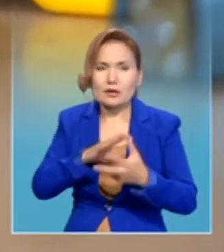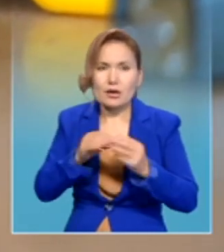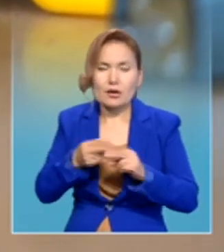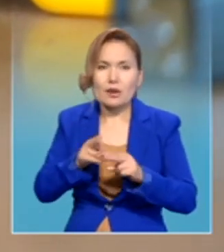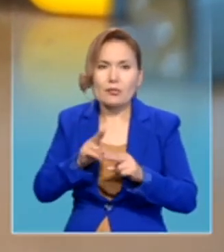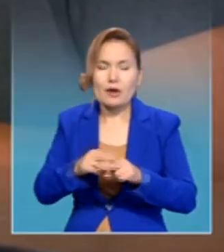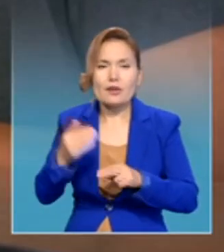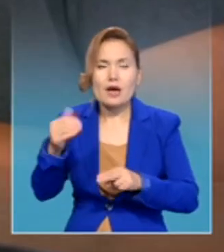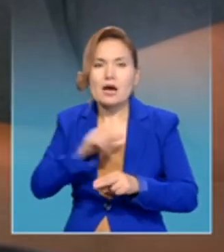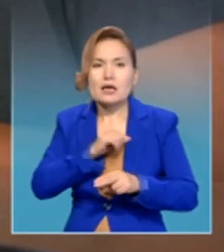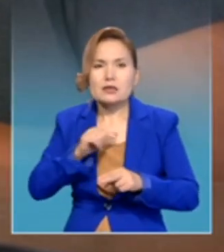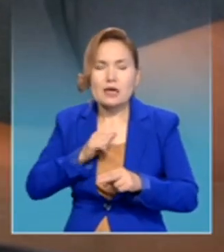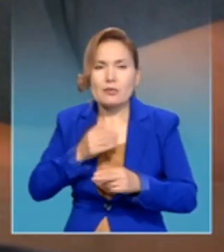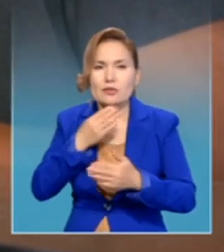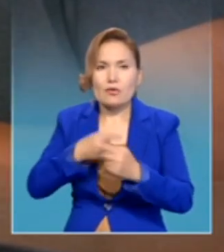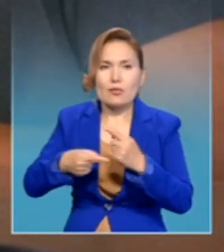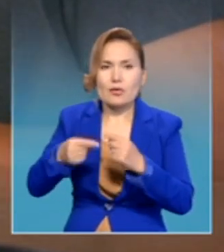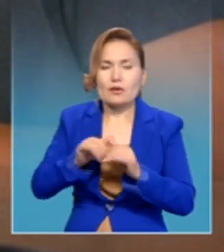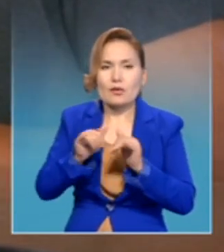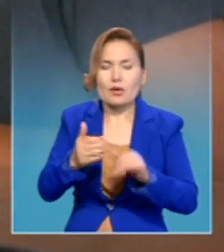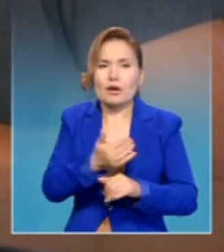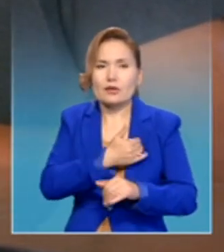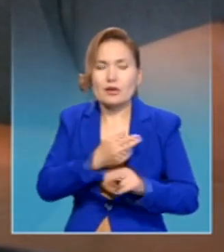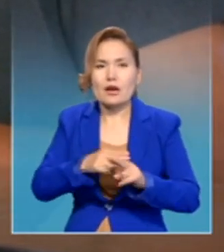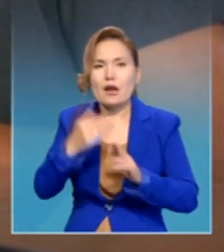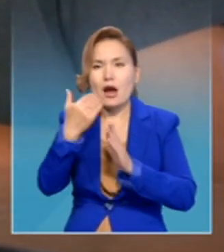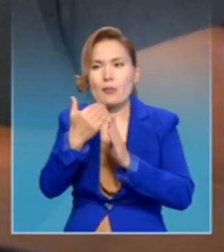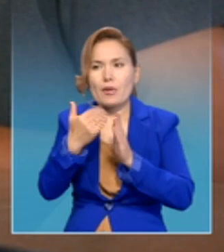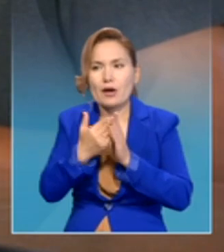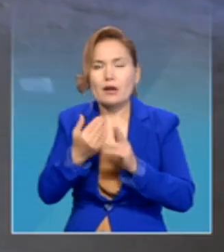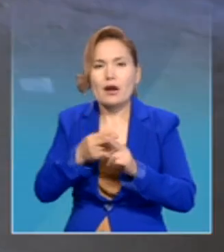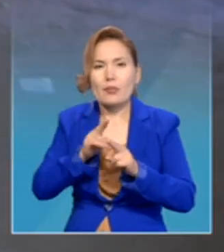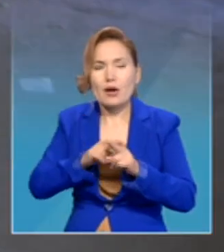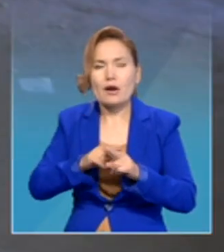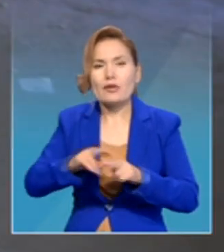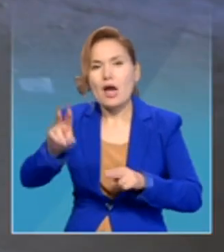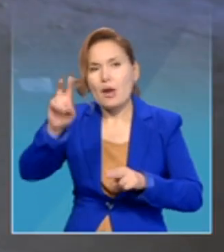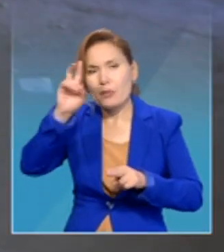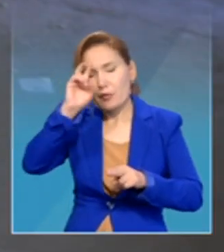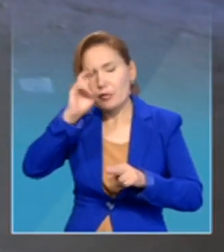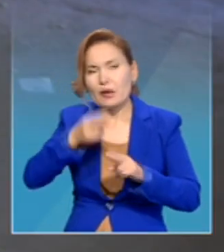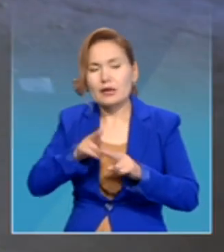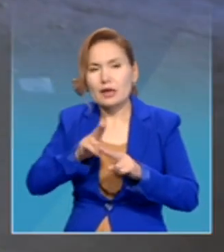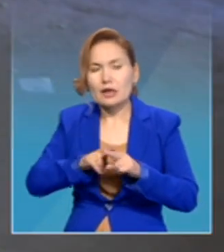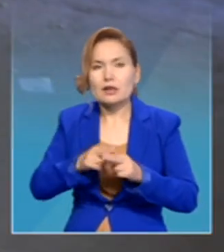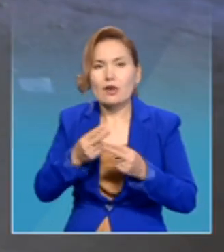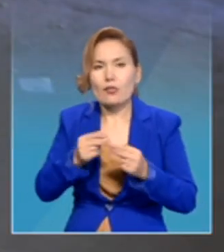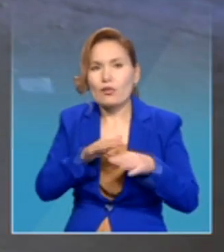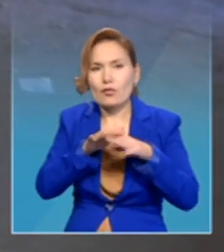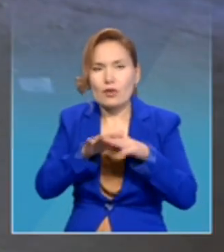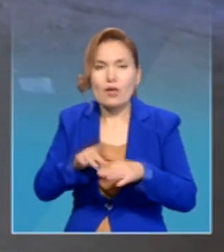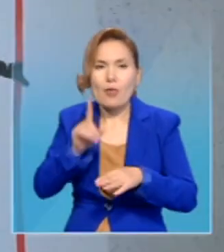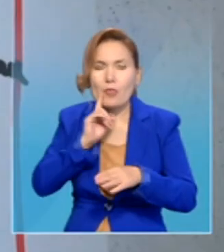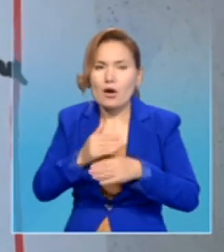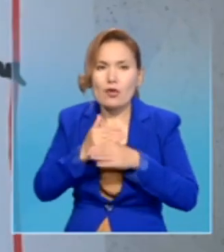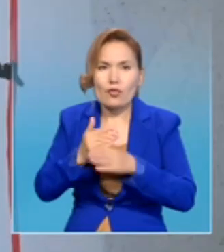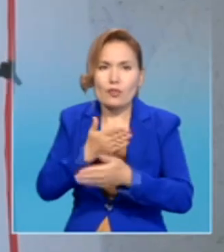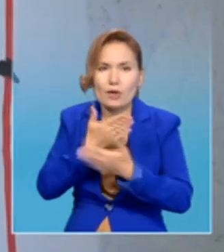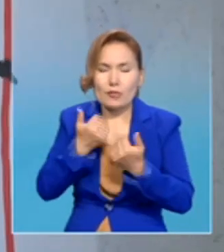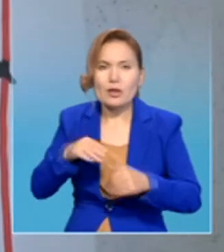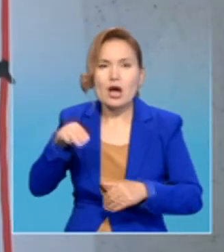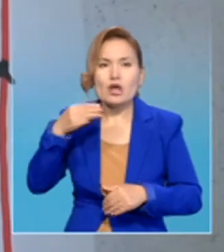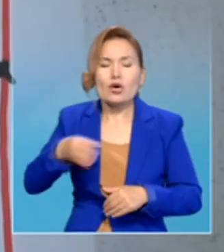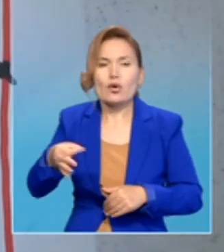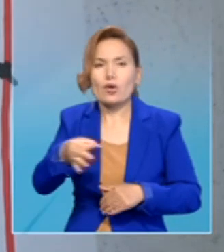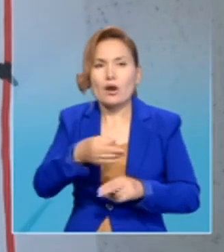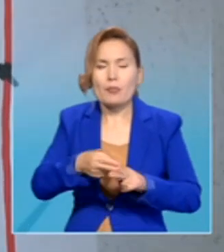аз ғана қаржысымен дамытып келеді. Жұмыспен қамту бағдарламасы бойынша мемлекеттік грант алуға әрекеттенгенімен әзірге нәтиже болмаған. Ал Түркістан